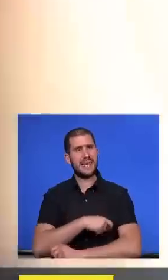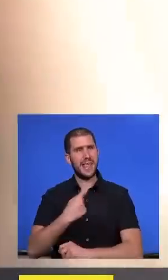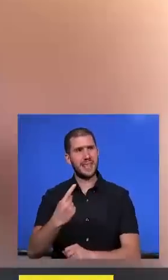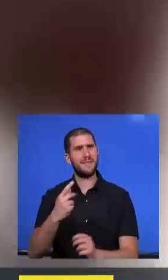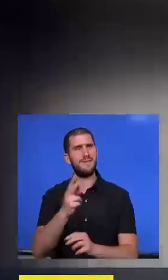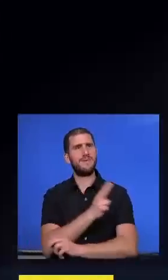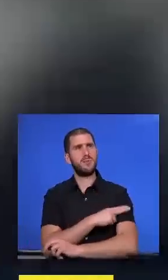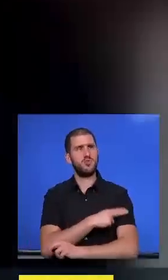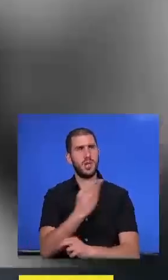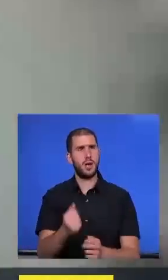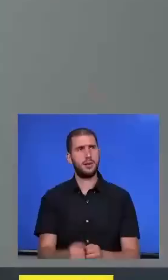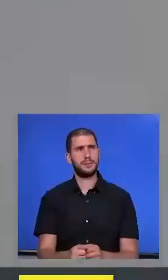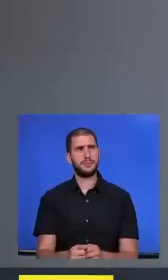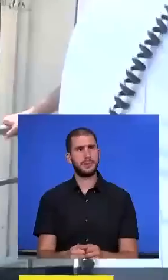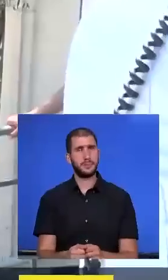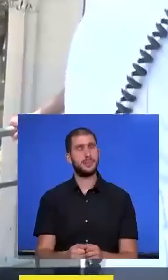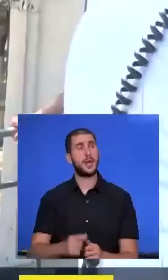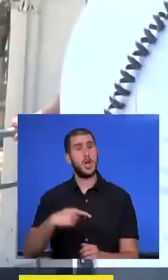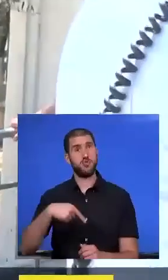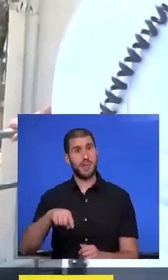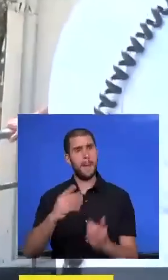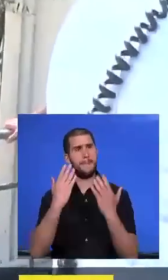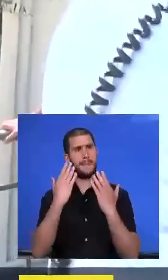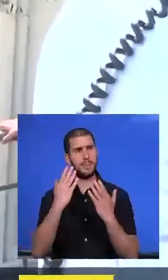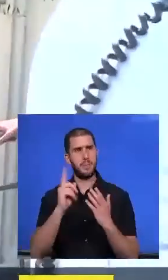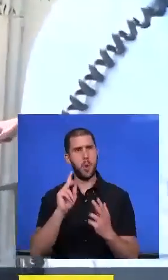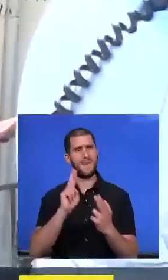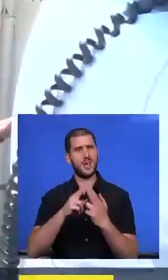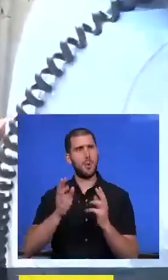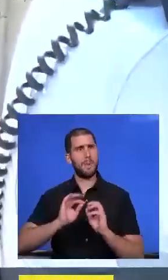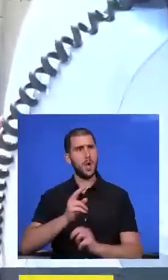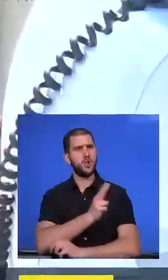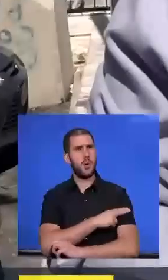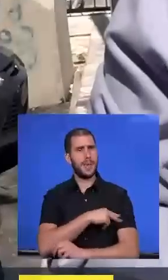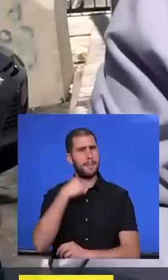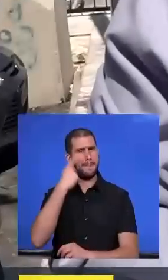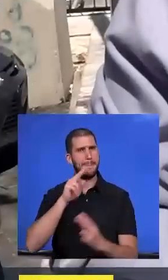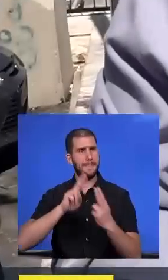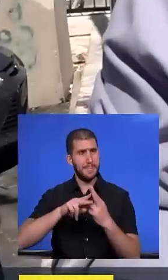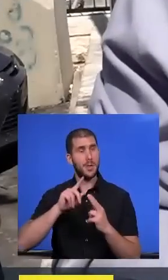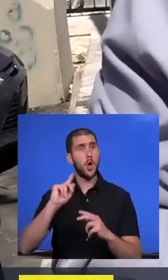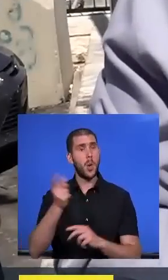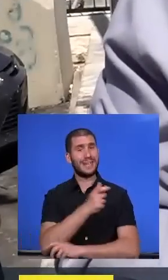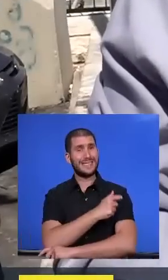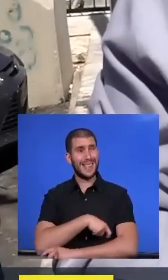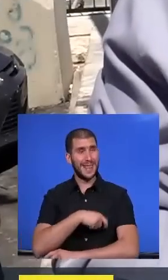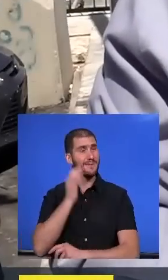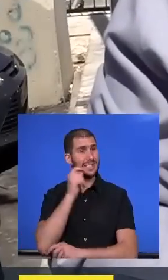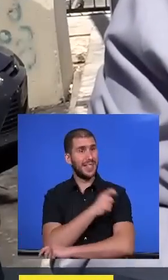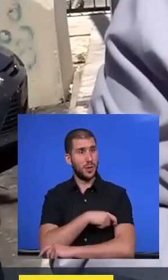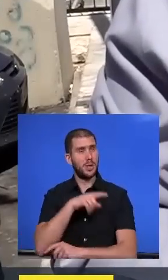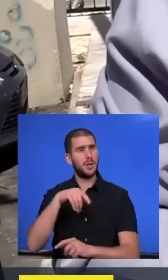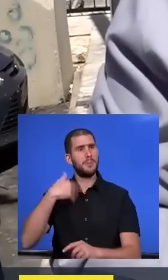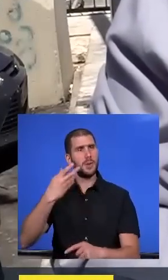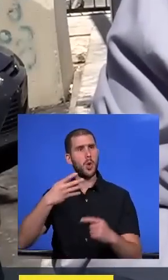סדרנים וכוחות משטרה. השנה המתפללים לא יפגשו כאן שוטרים פנים אל פנים וכל הסדרנים והסדרניות